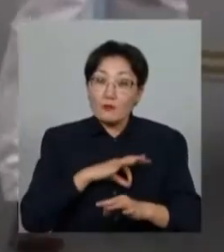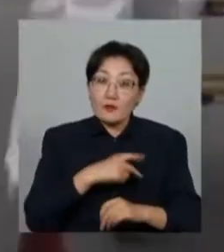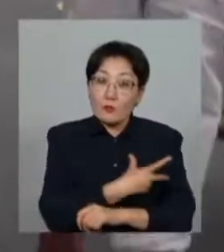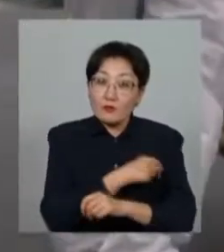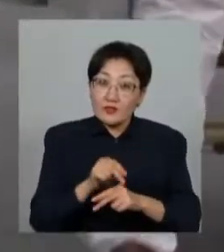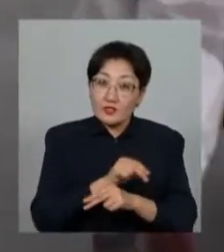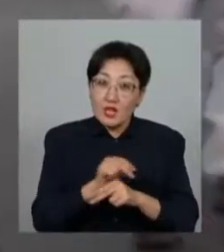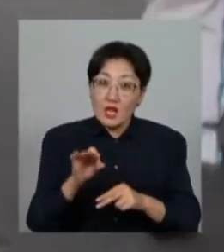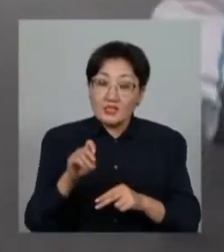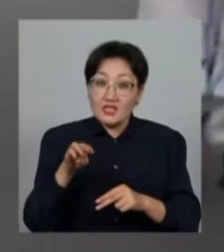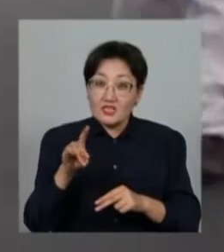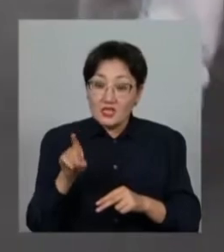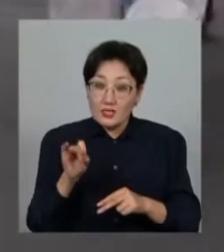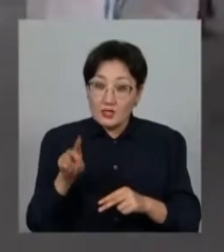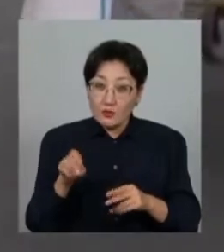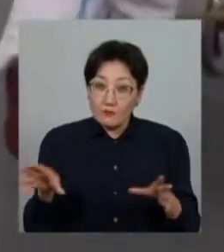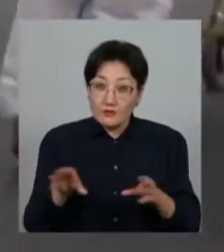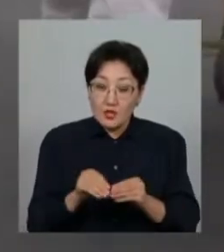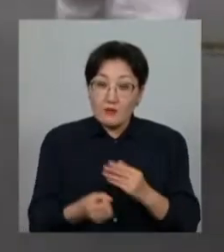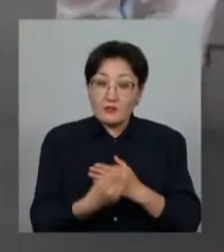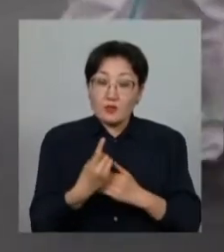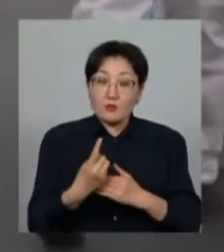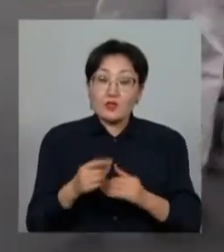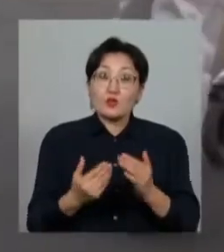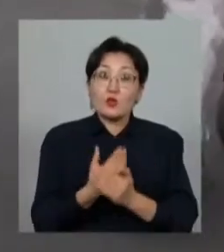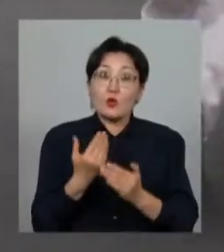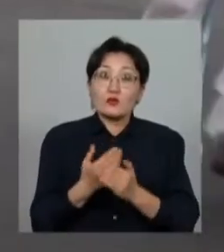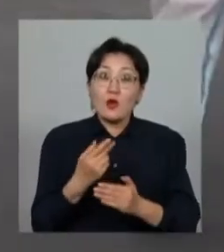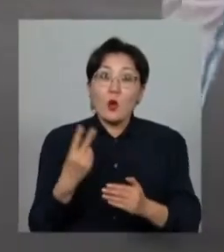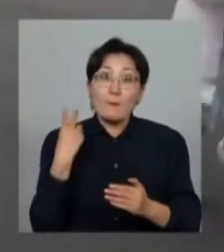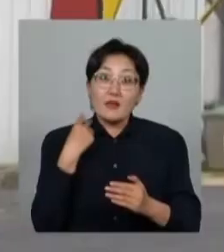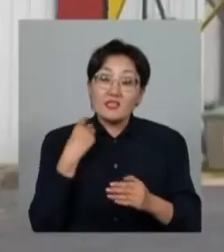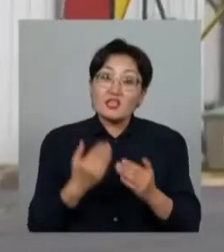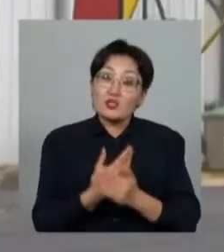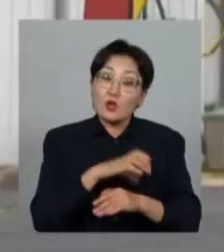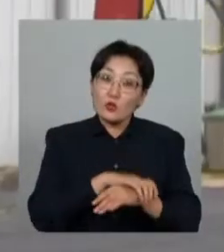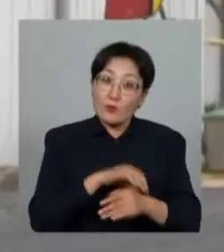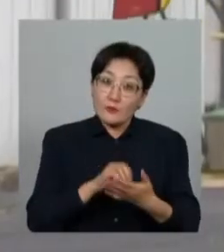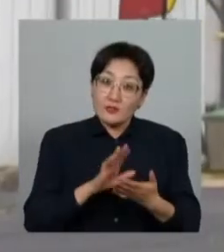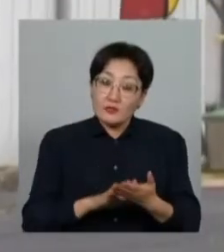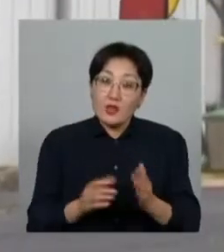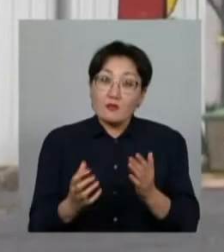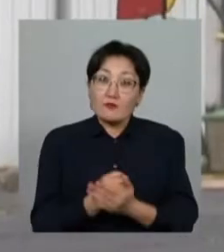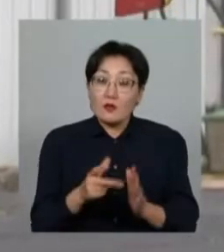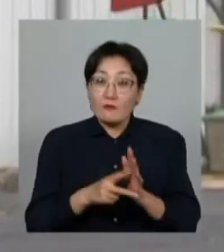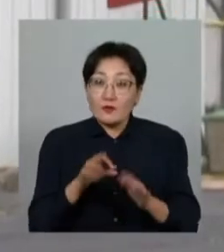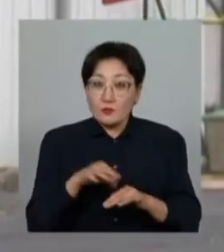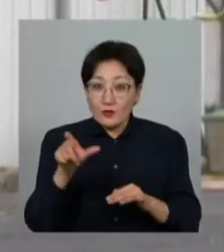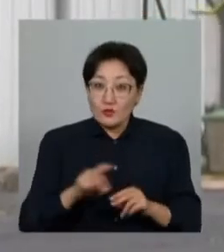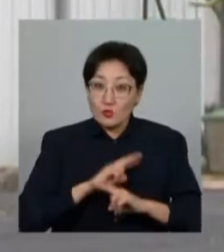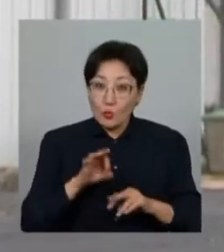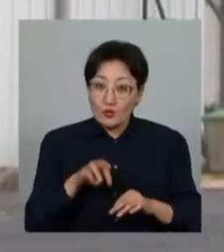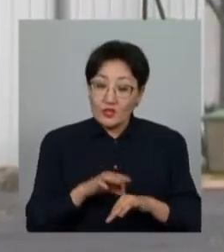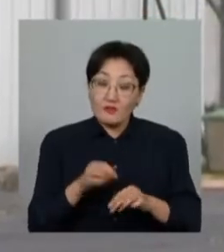вакцины AstraZeneca. Вместе с тем выявлен новый бретонский штамм. Нашли его у 8 пациентов, скончавшихся